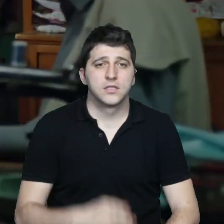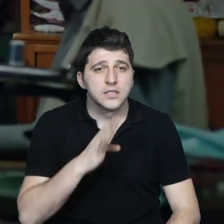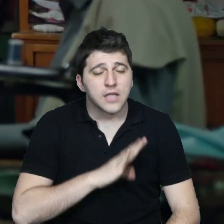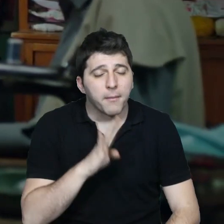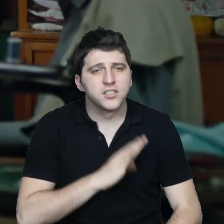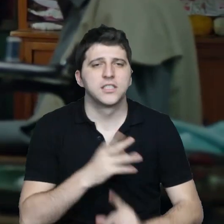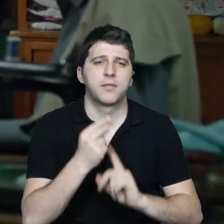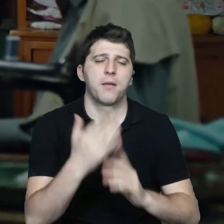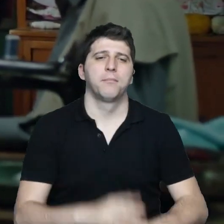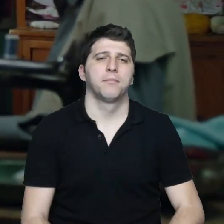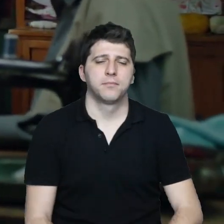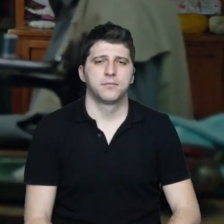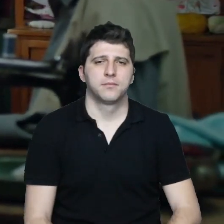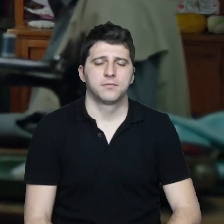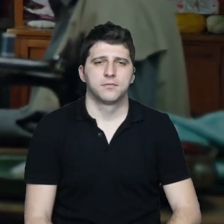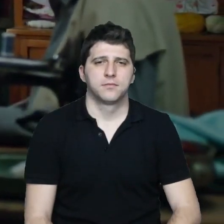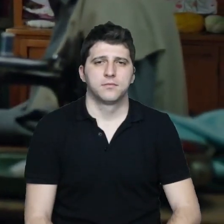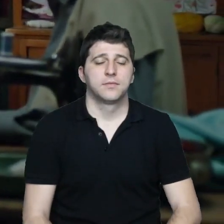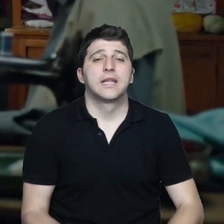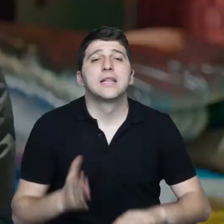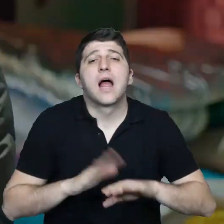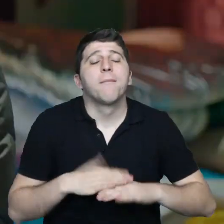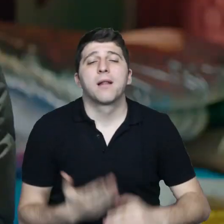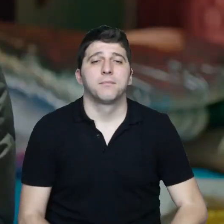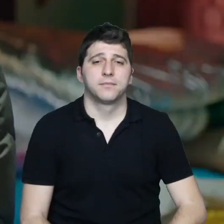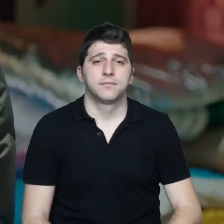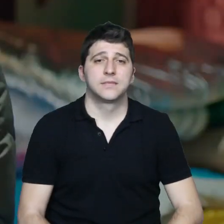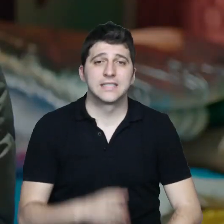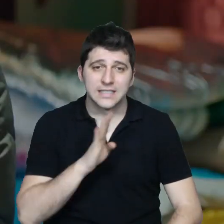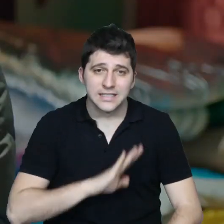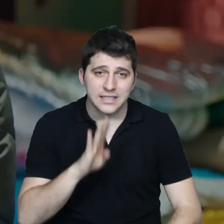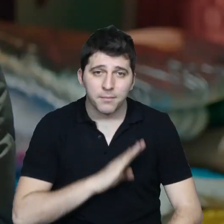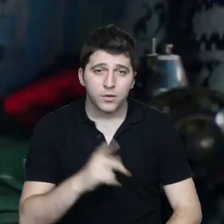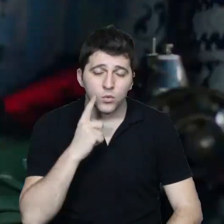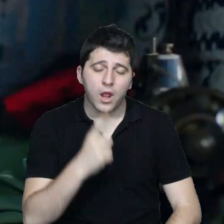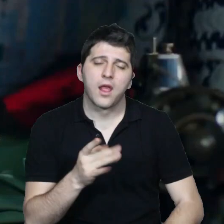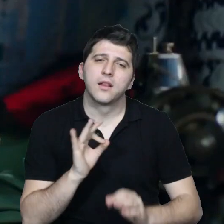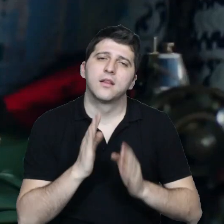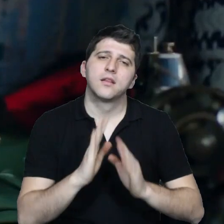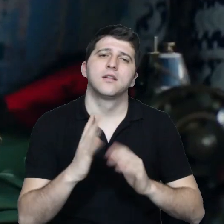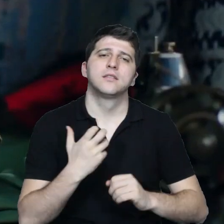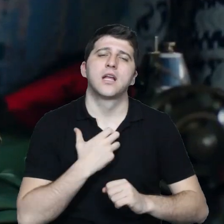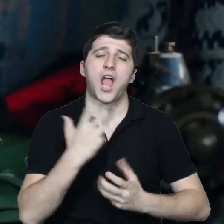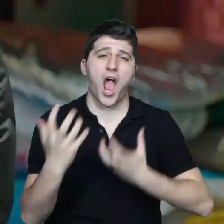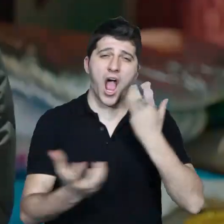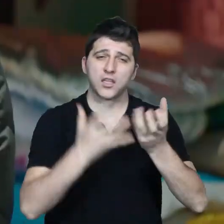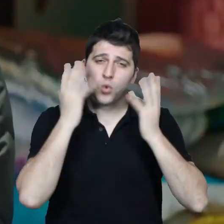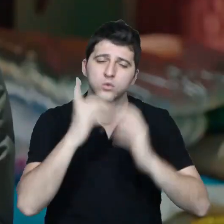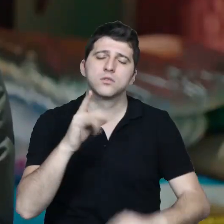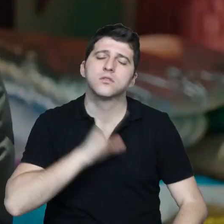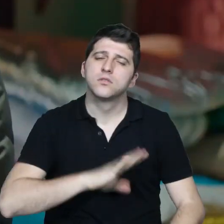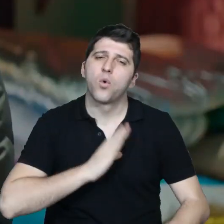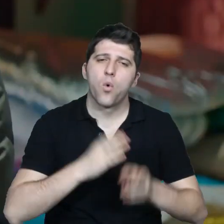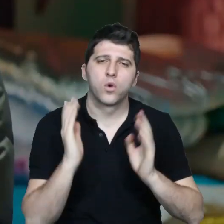Sabredeceksin İbrahim. Ne yapalım? Sabırla koruk elva olur. Ateşe tahammül edeceksin.